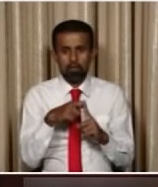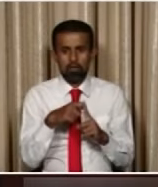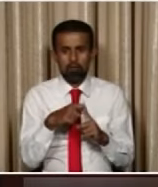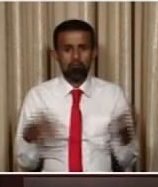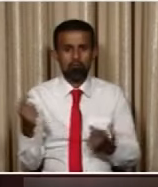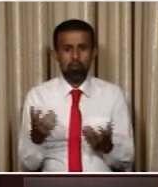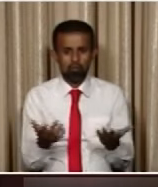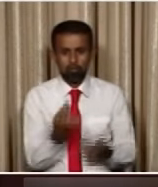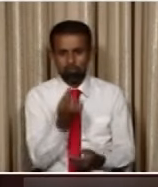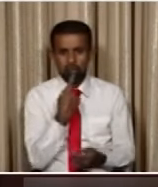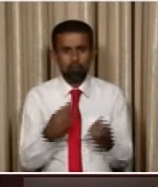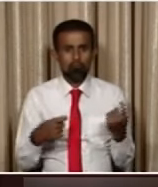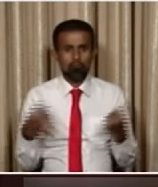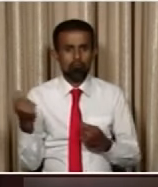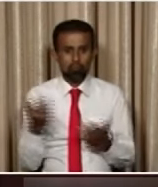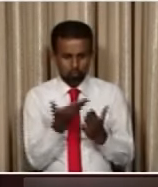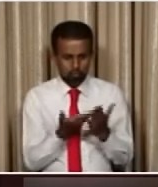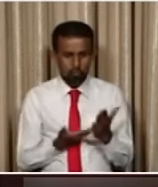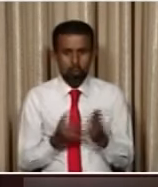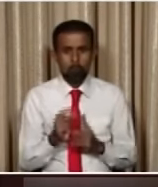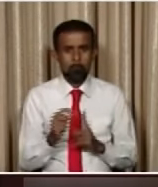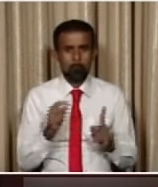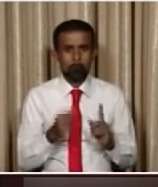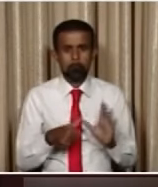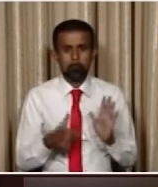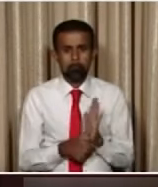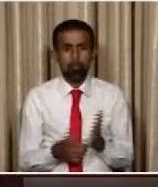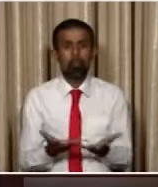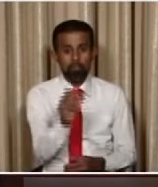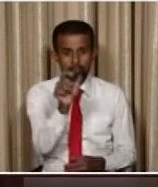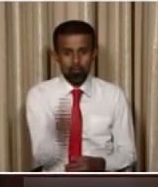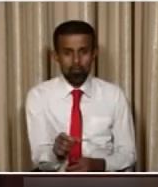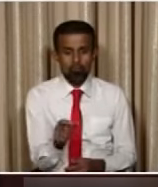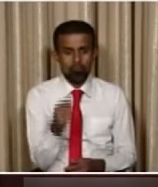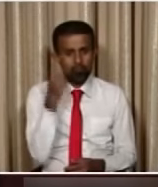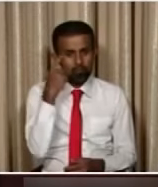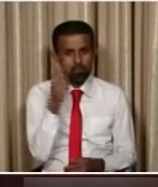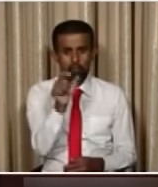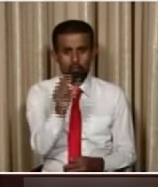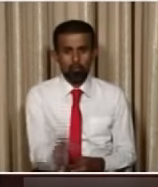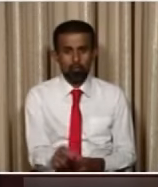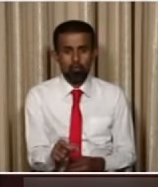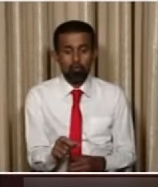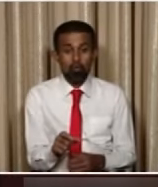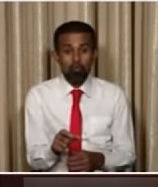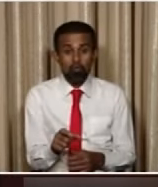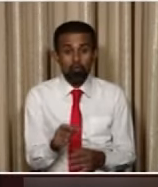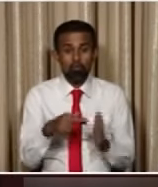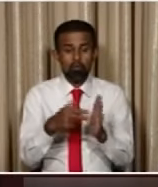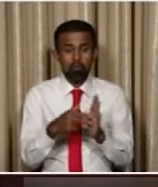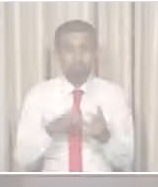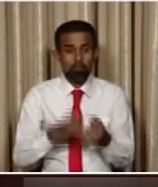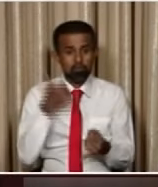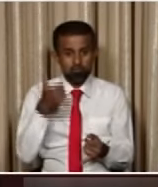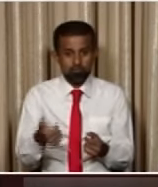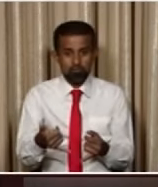විකිණීමක් පිළිබඳව. විකිණීමක් කියන එක කොහෙද කියන එක පාර්ලිමේන්තුවේ මේ පනත ඇතුලේ කොහෙද තියෙන්නේ කියලා පෙන්වන්න කියන්නේ. ඔබතුමන්ලගේ ඉකොනොමික් බ්ලූ ප්‍රින්ට් එක ඇතුලේ සමගි ජන